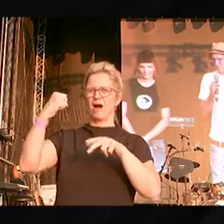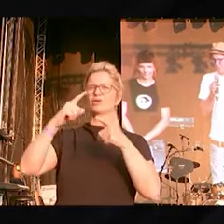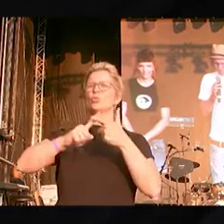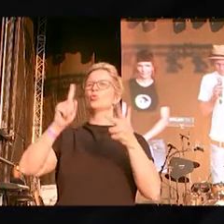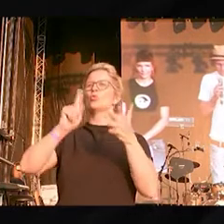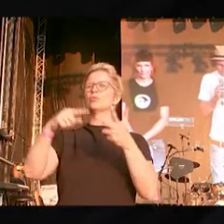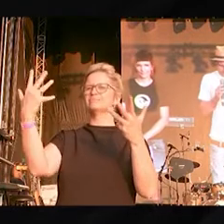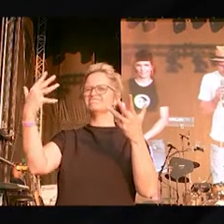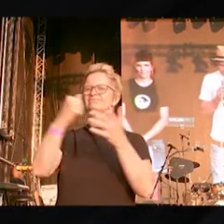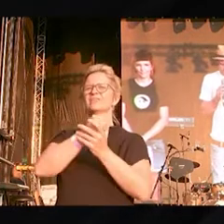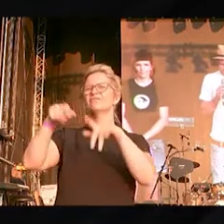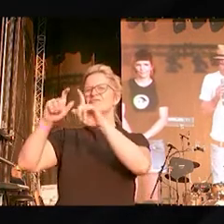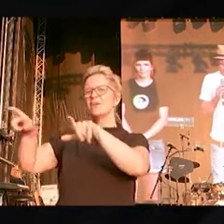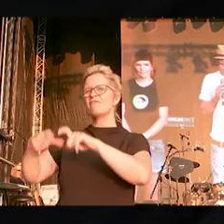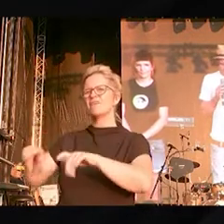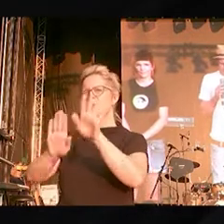gegenüber der Macht von Unternehmen.